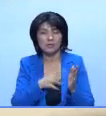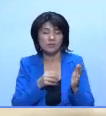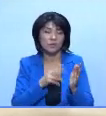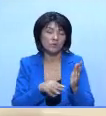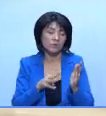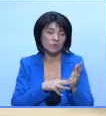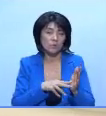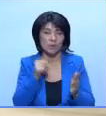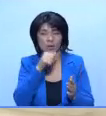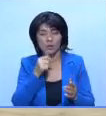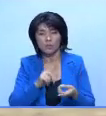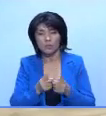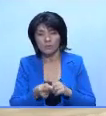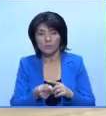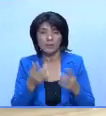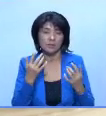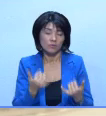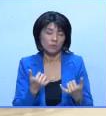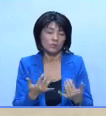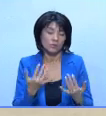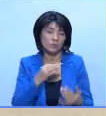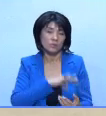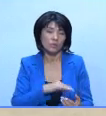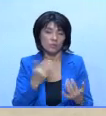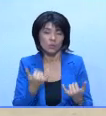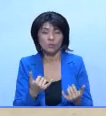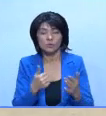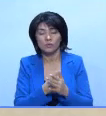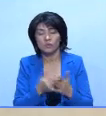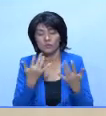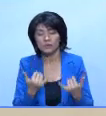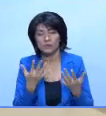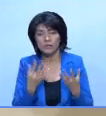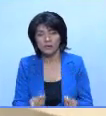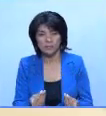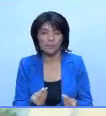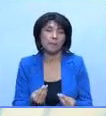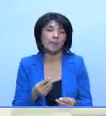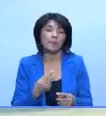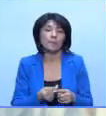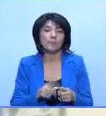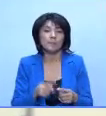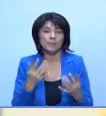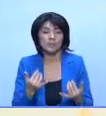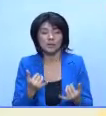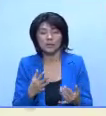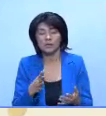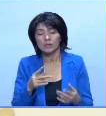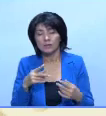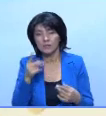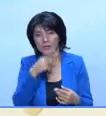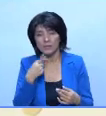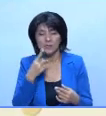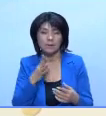металлических монет изменился и по сей день его используют относительно бумажной валюты также происходили существенные изменения культовых личностей стали